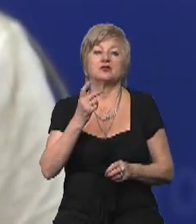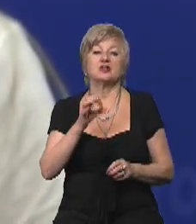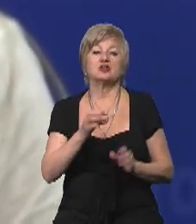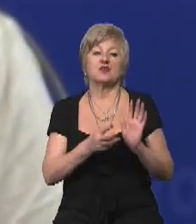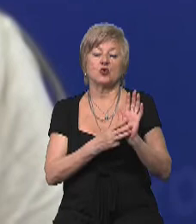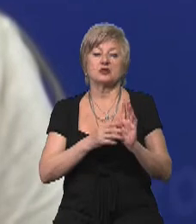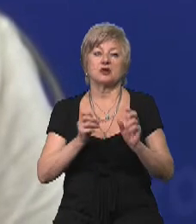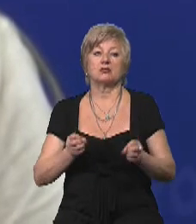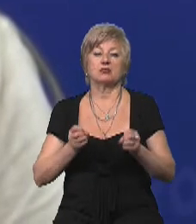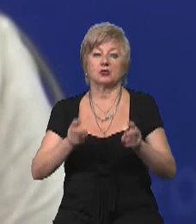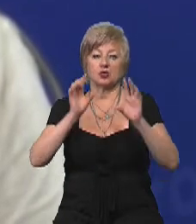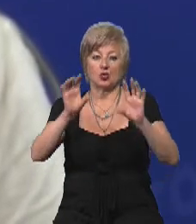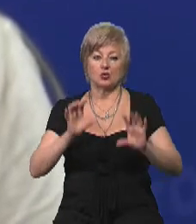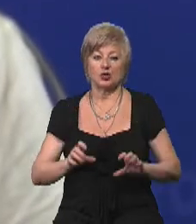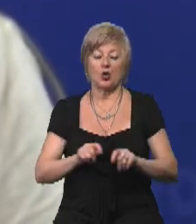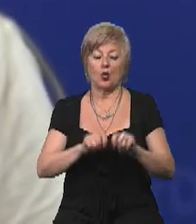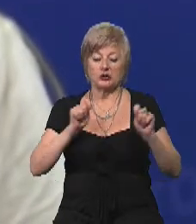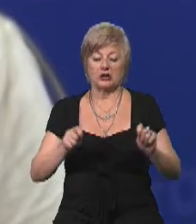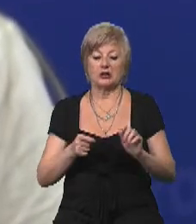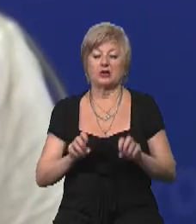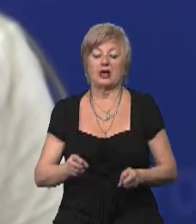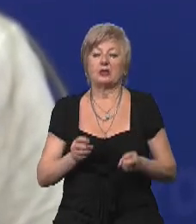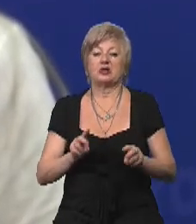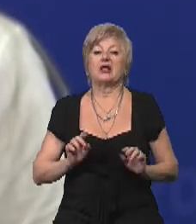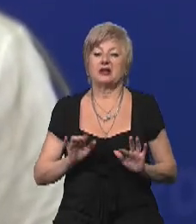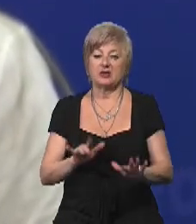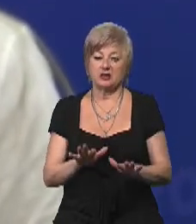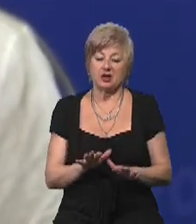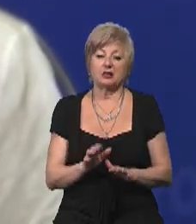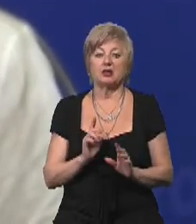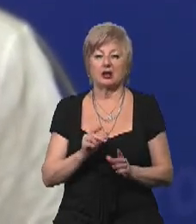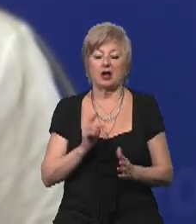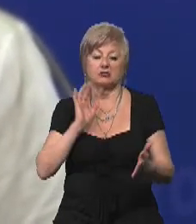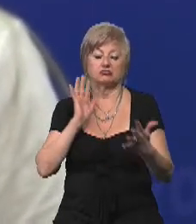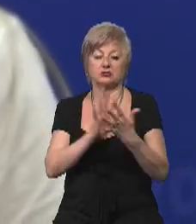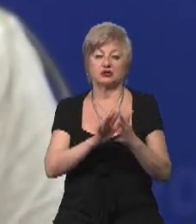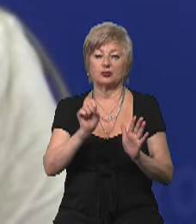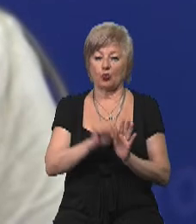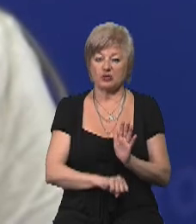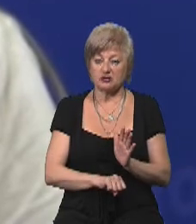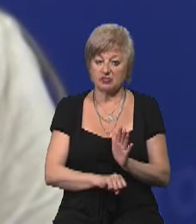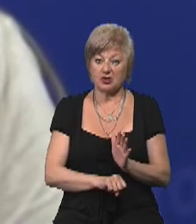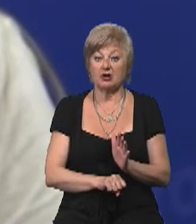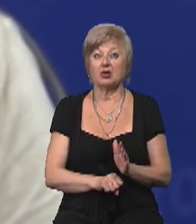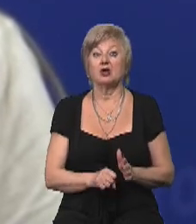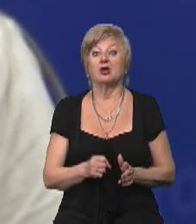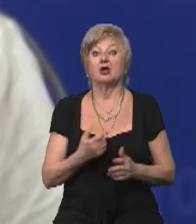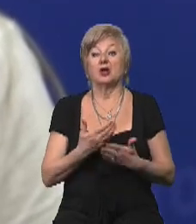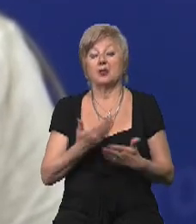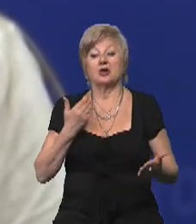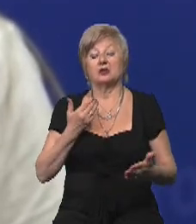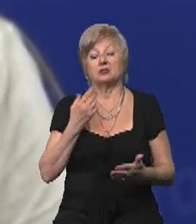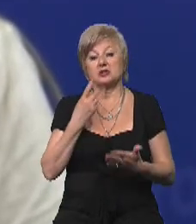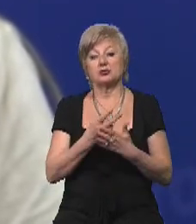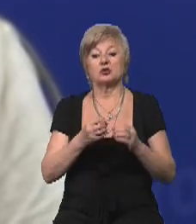кодексу України. Наразі відкрито кримінальне провадження, яке кваліфіковане як замах на умисне вбивство. Санкція статті передбачає до